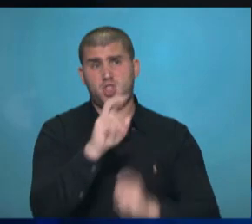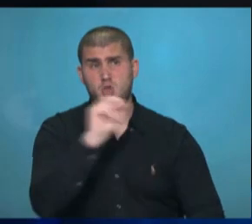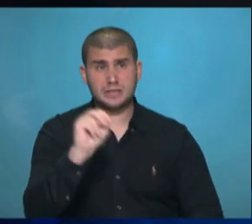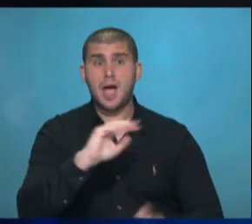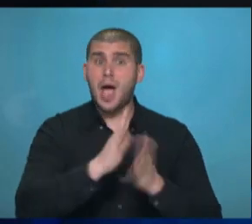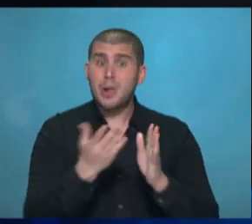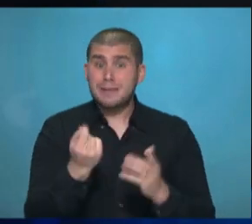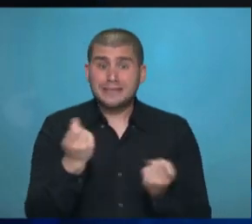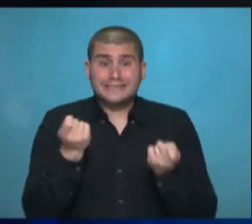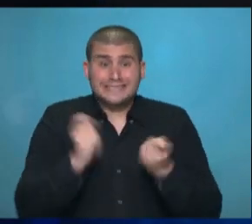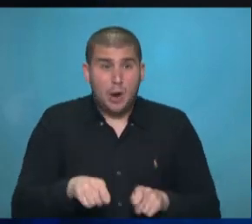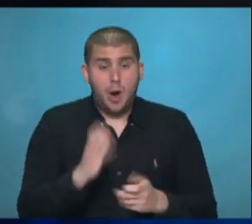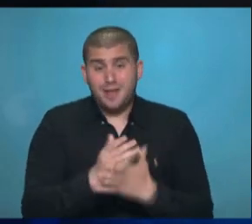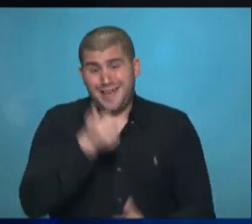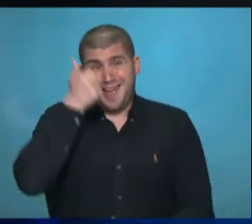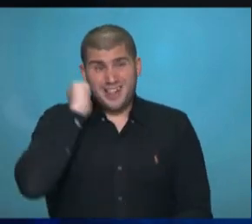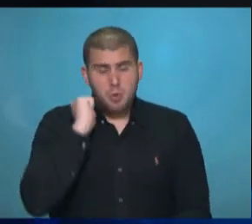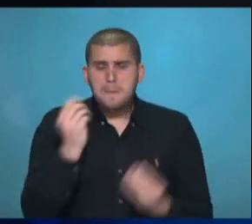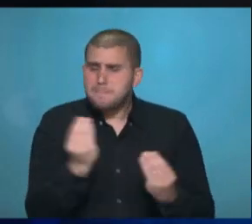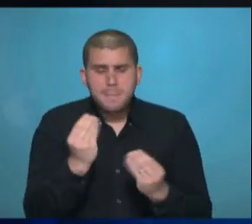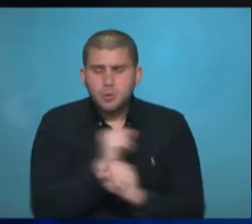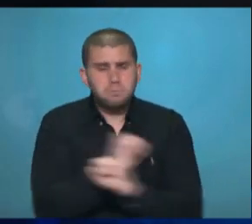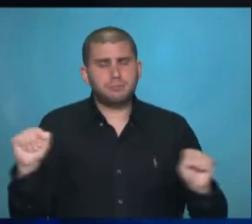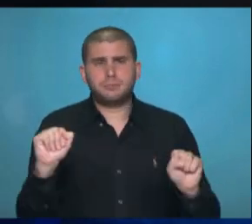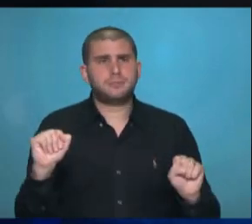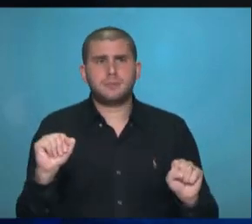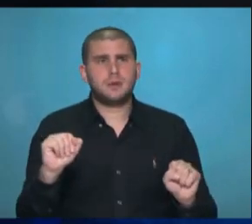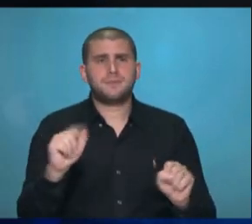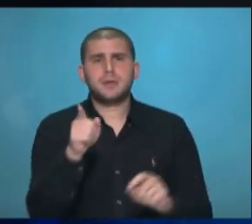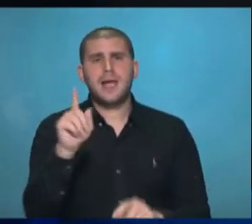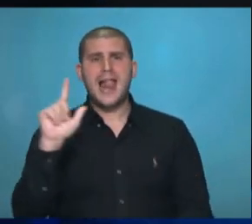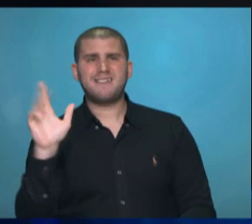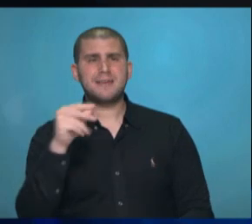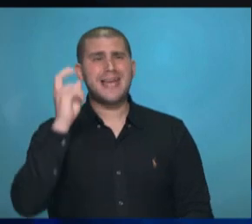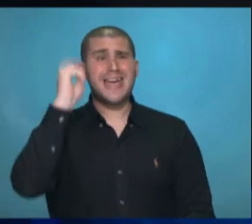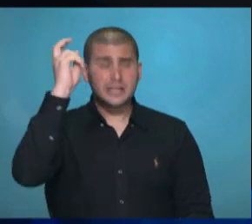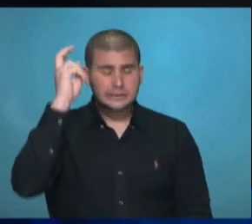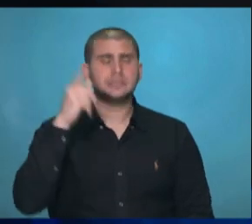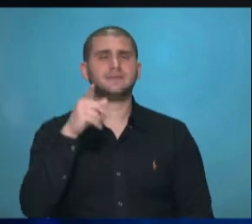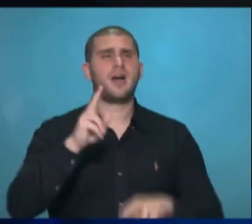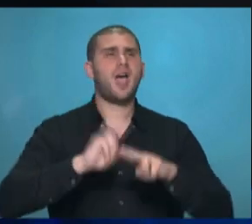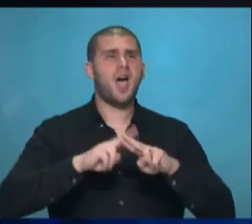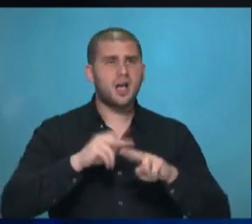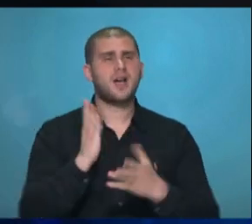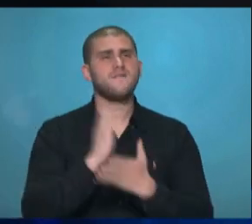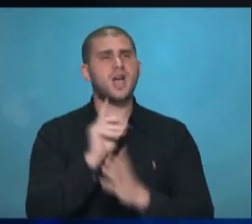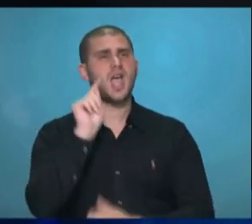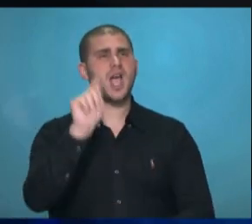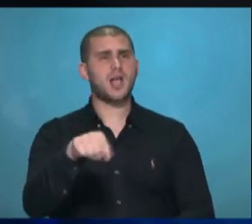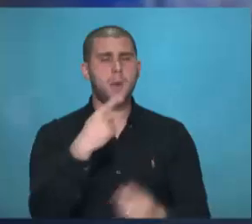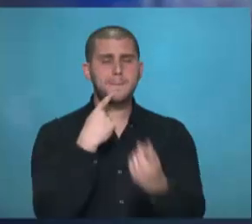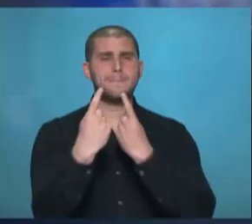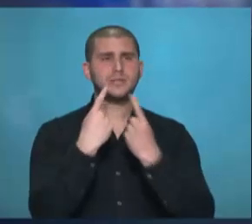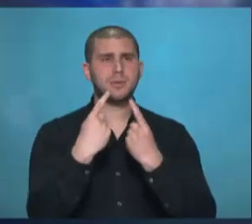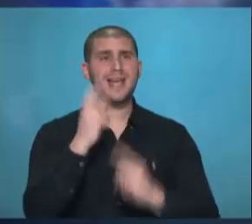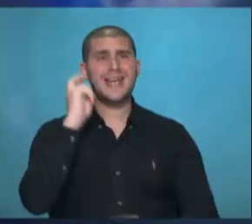כבר סגור למעשה כמעט עד אתמול. משהו התפוצץ שם בין לוי לבין גנץ, ומשם בעצם הגענו אל המסע ומתן בין